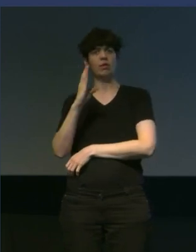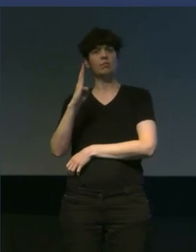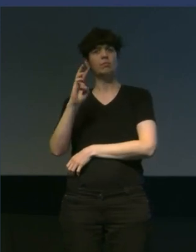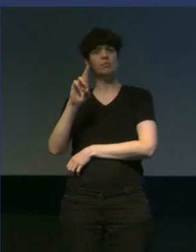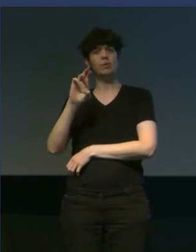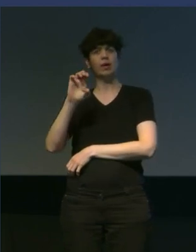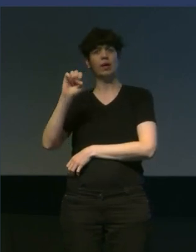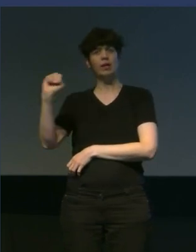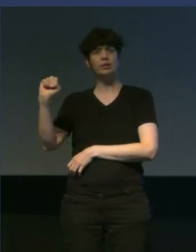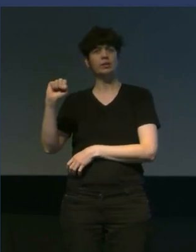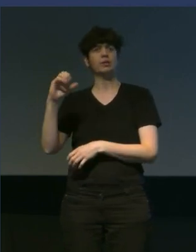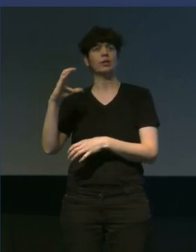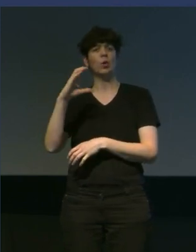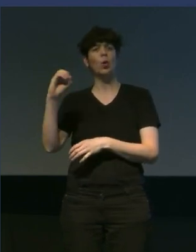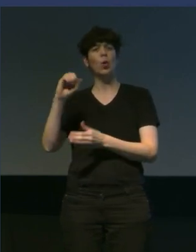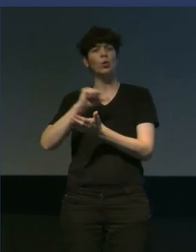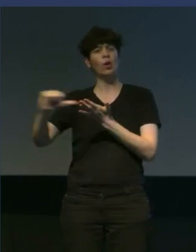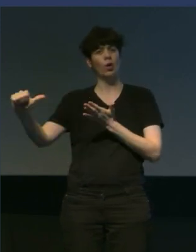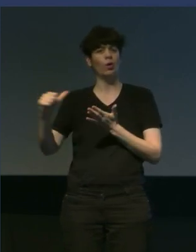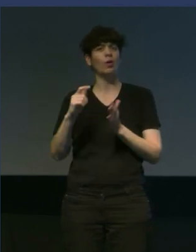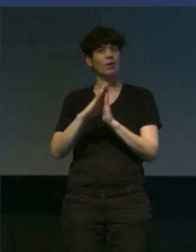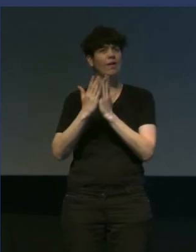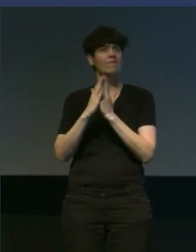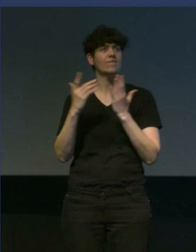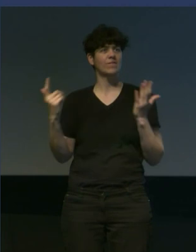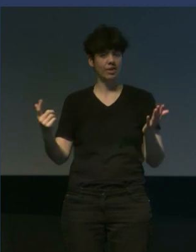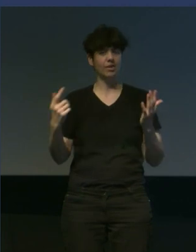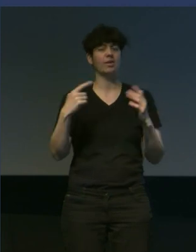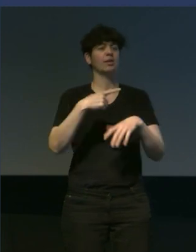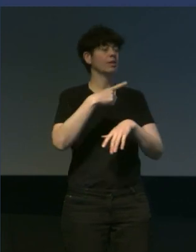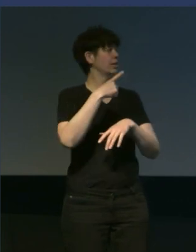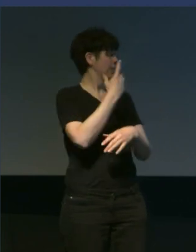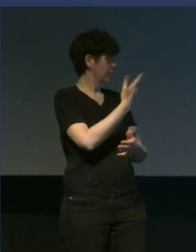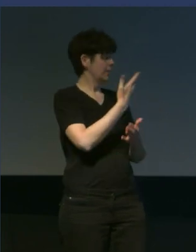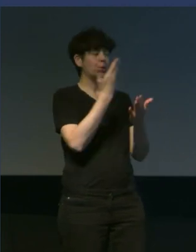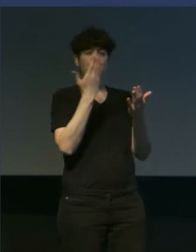chargée de communication à l'époque, à l'ONG, donc, si tu avais été